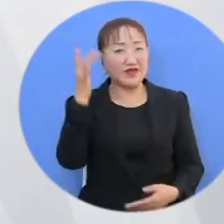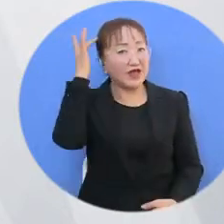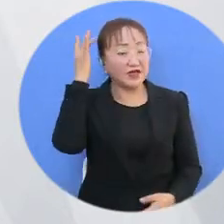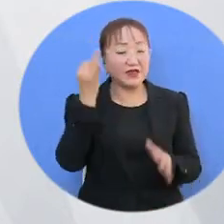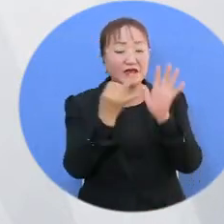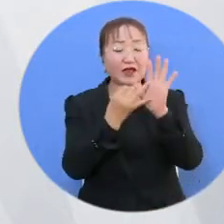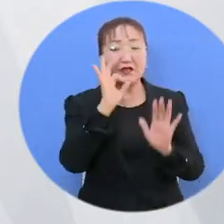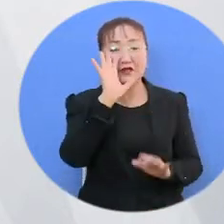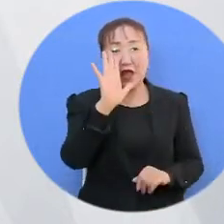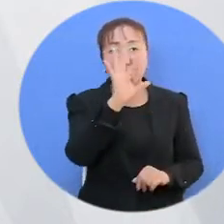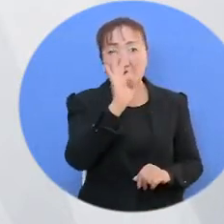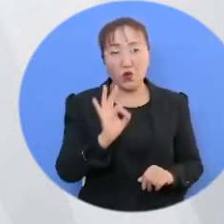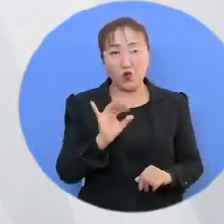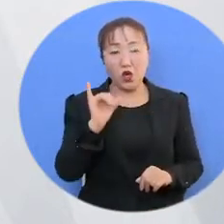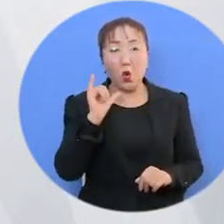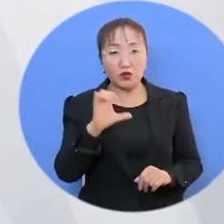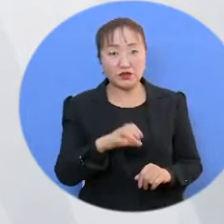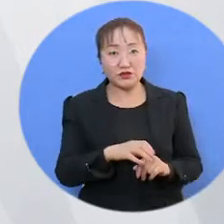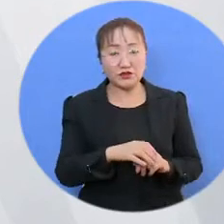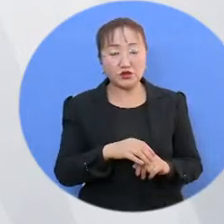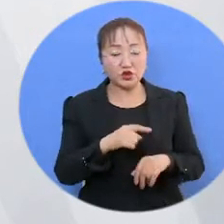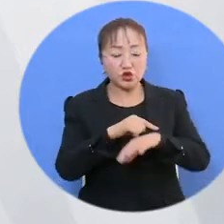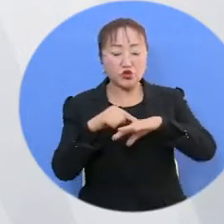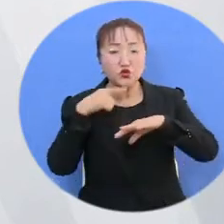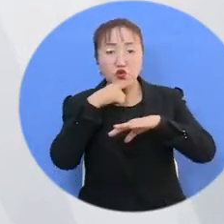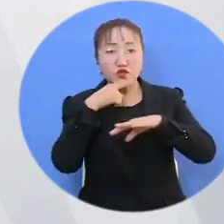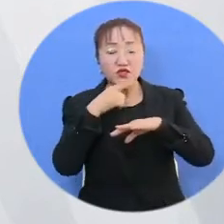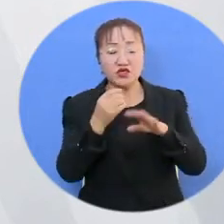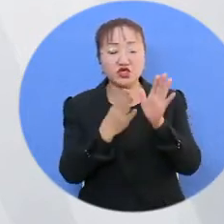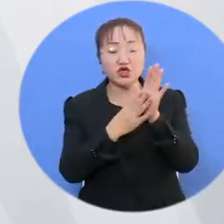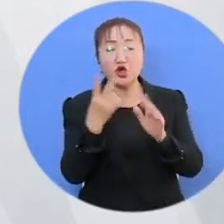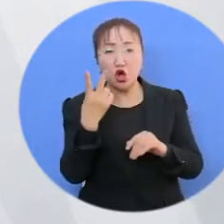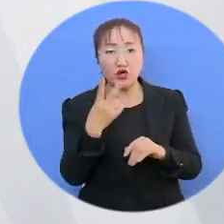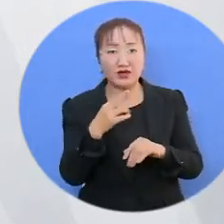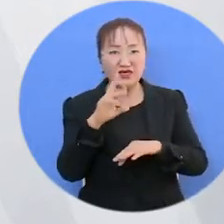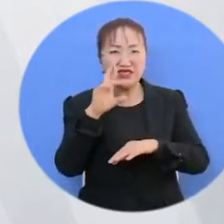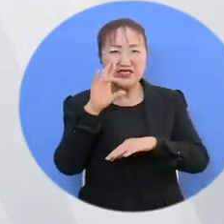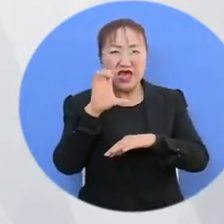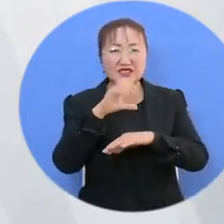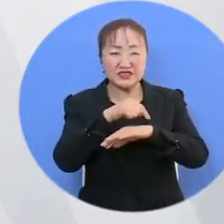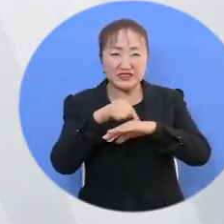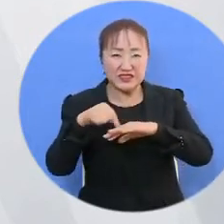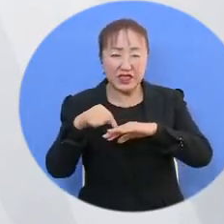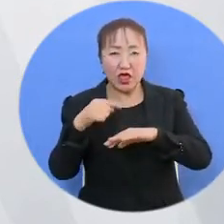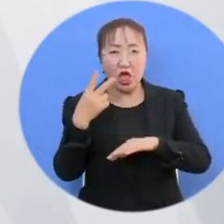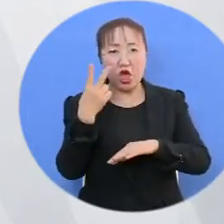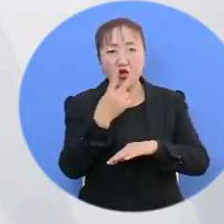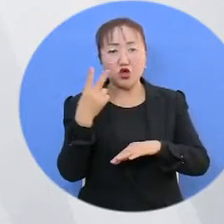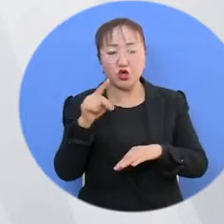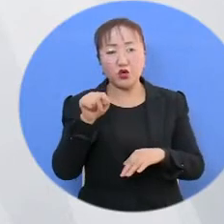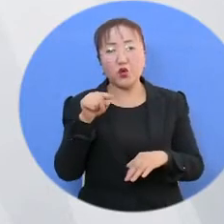ус эзэлдэг байхад цусны 92% эзэлдэг байна. Ясны 22% эзэлхэд